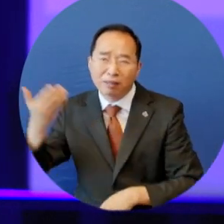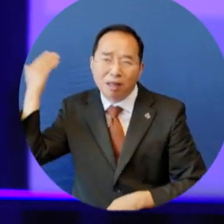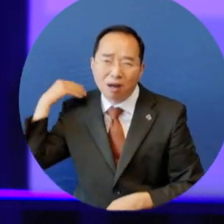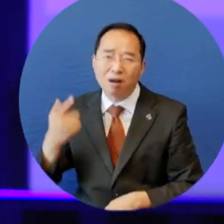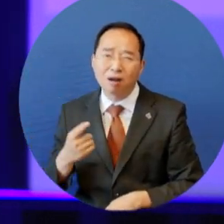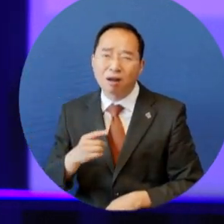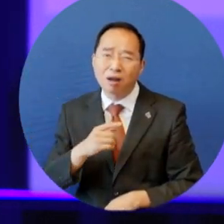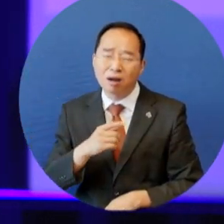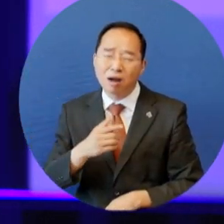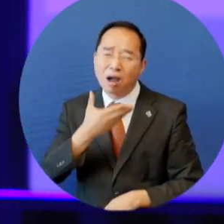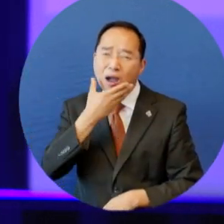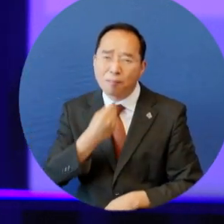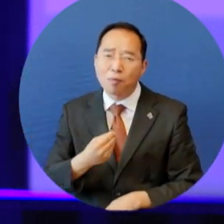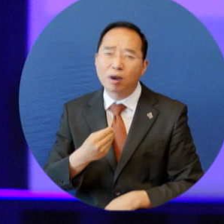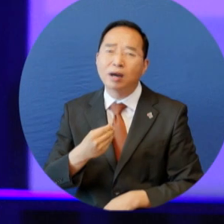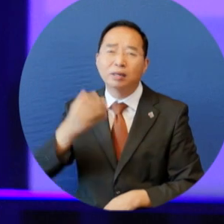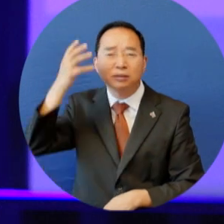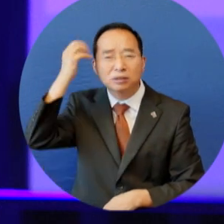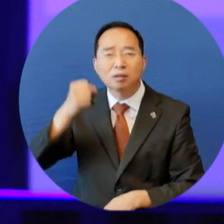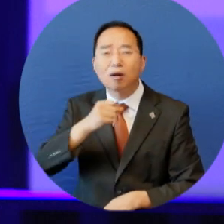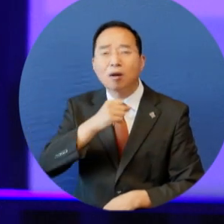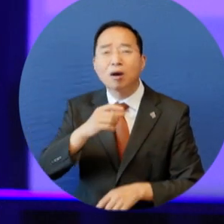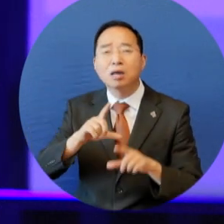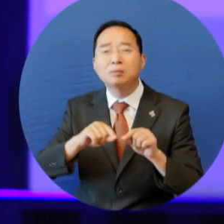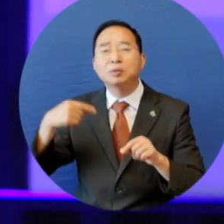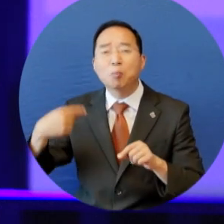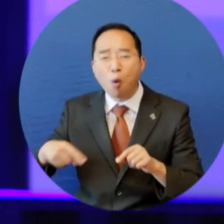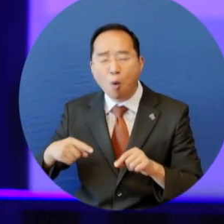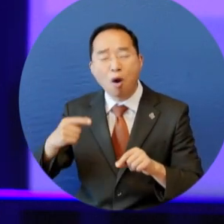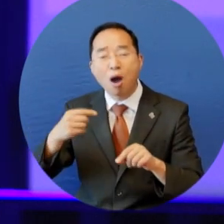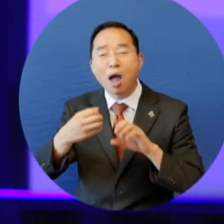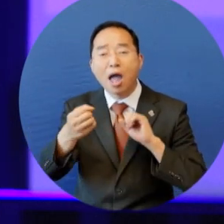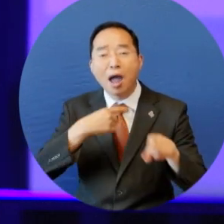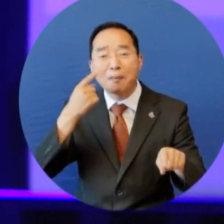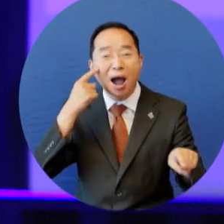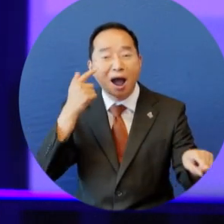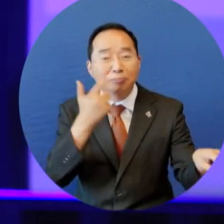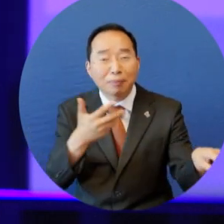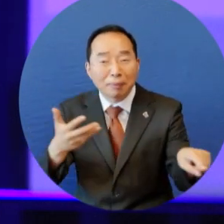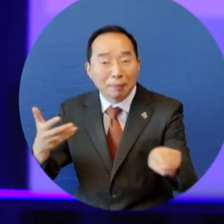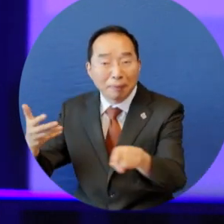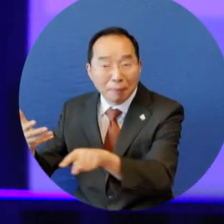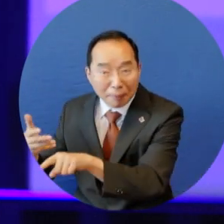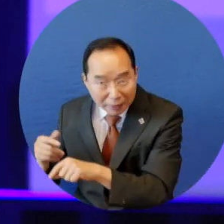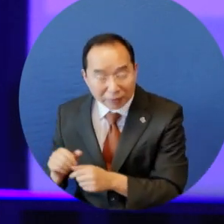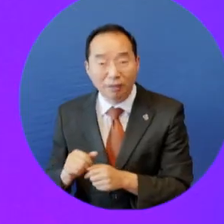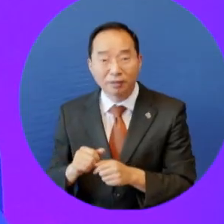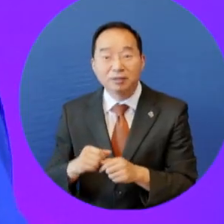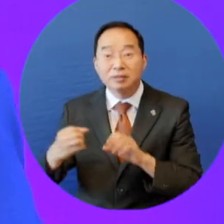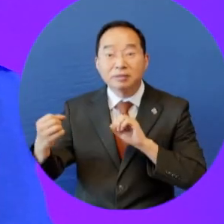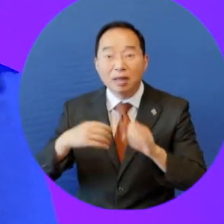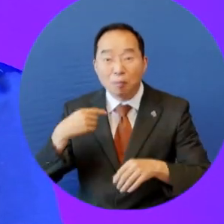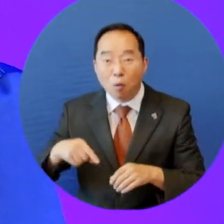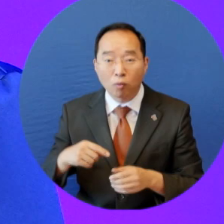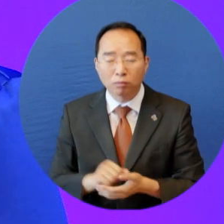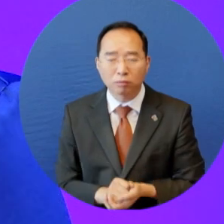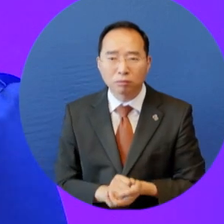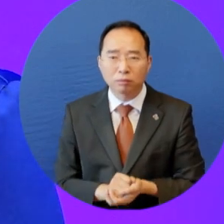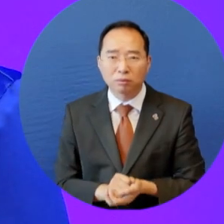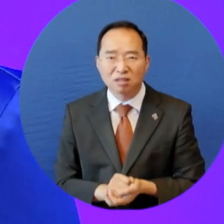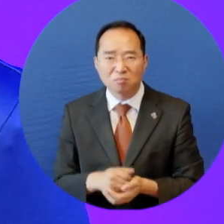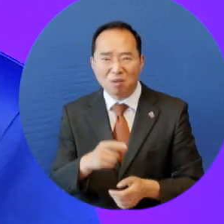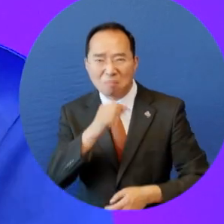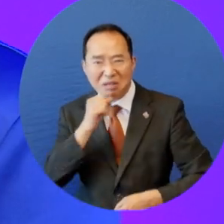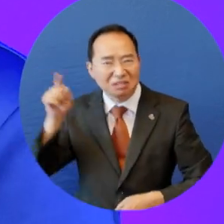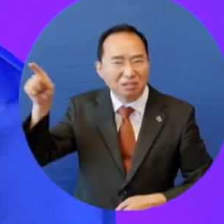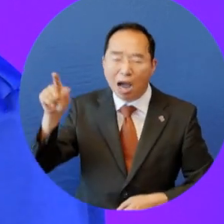많이 해봤는데요. 정말로 가장 행복했던 음식을 말해보라고 하니까 많은 분들이